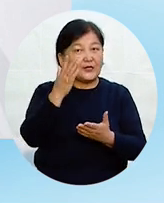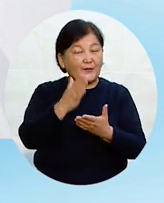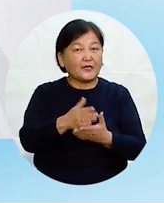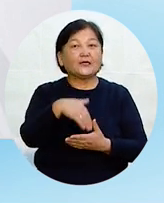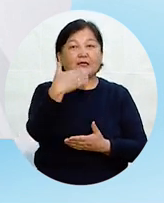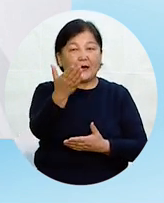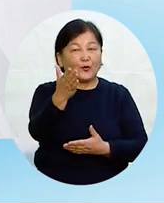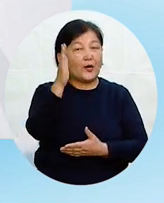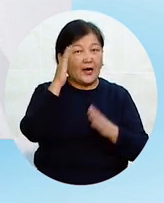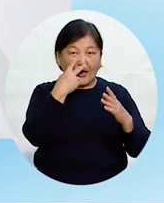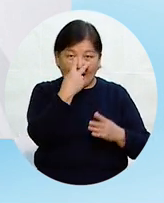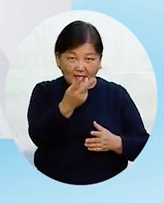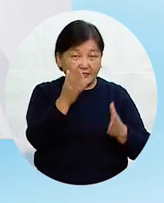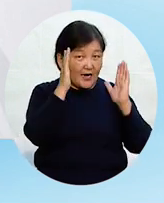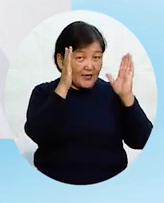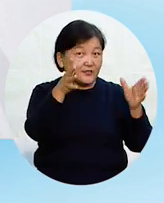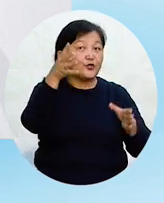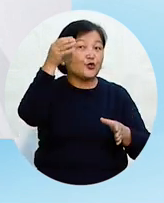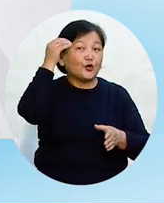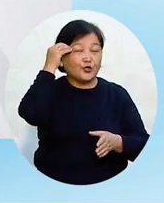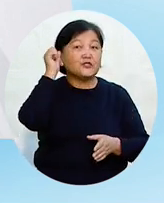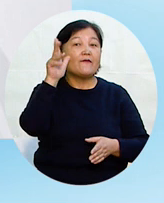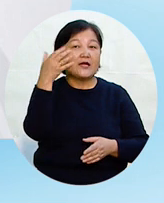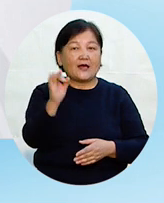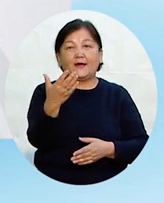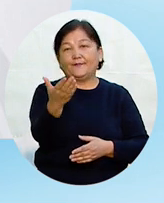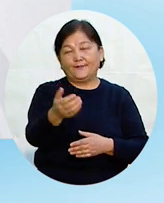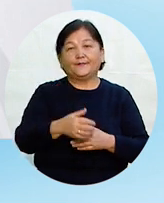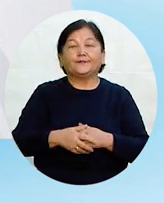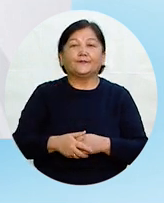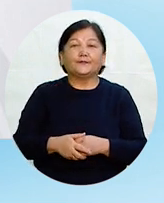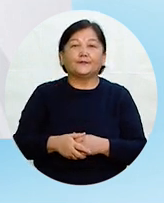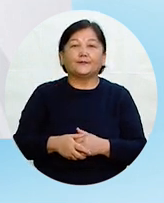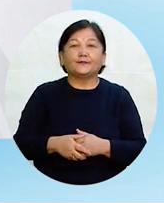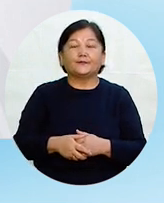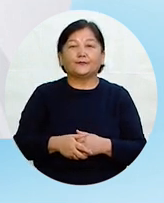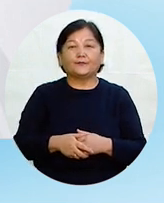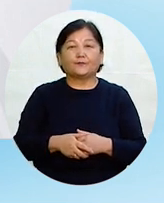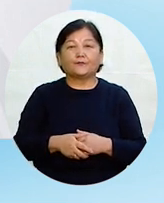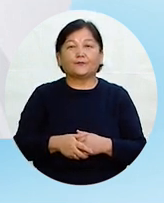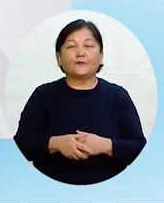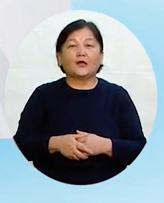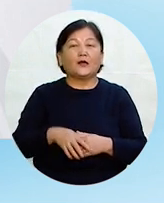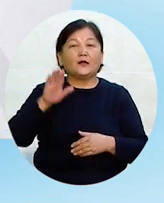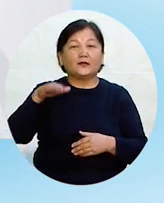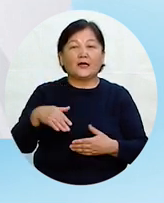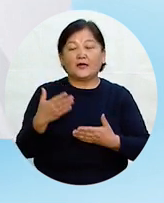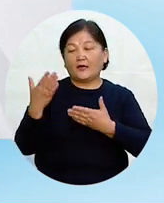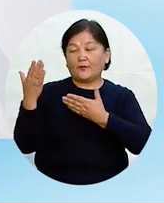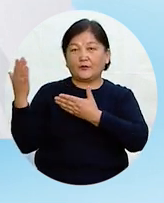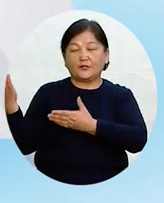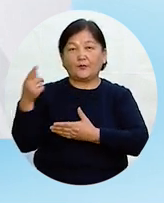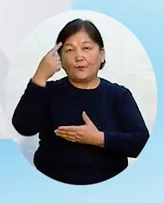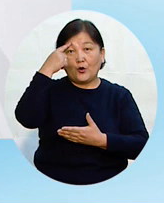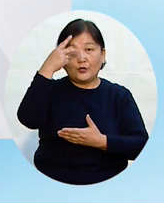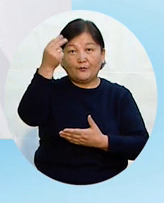бичвэрээсээ харж ажиглаж хэрэглээ болох нь чухал шүү хүмүүдээ. За дараах үйл үндсийг монгол бичгээр